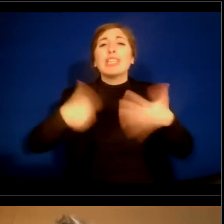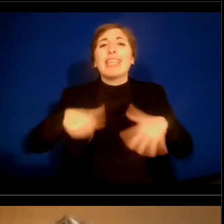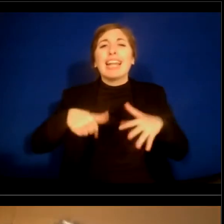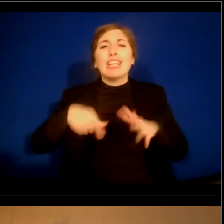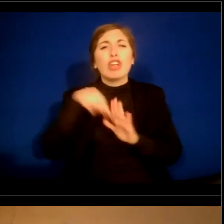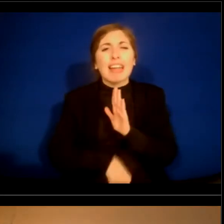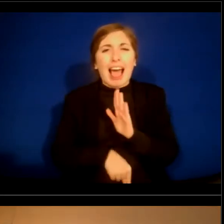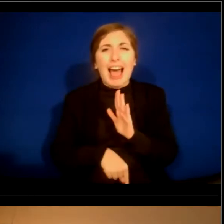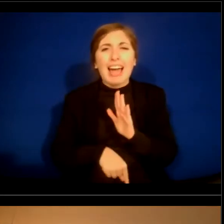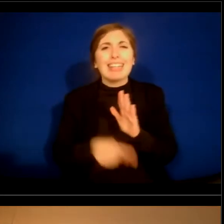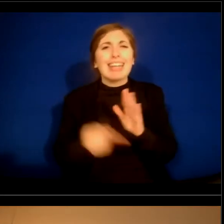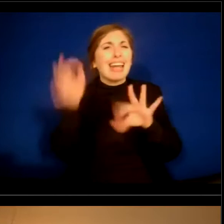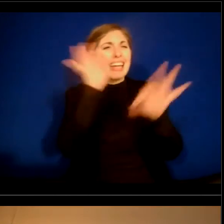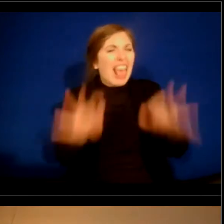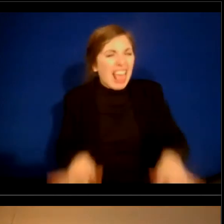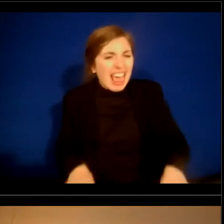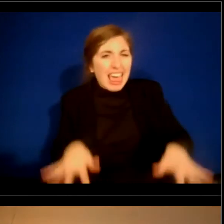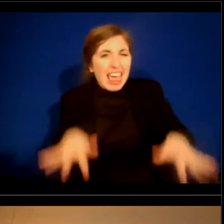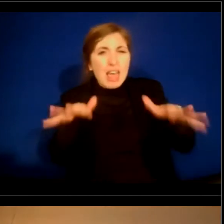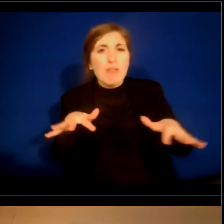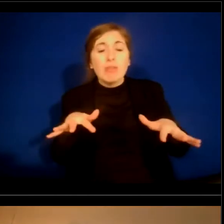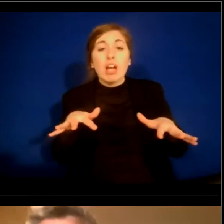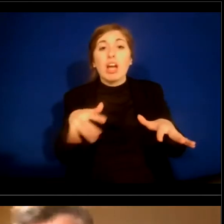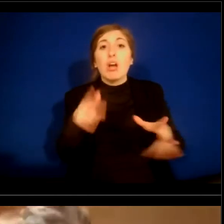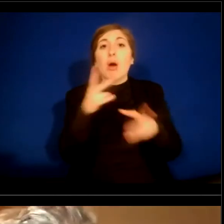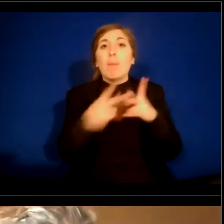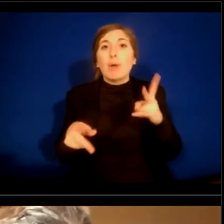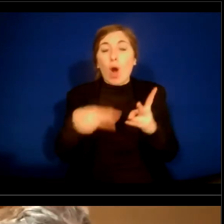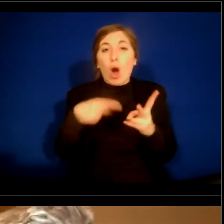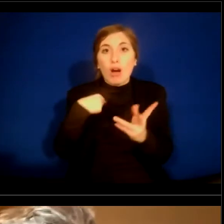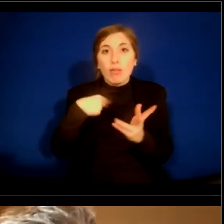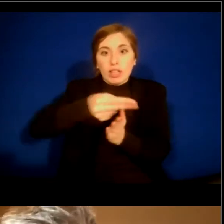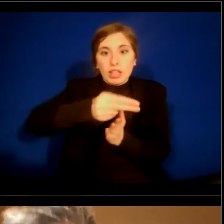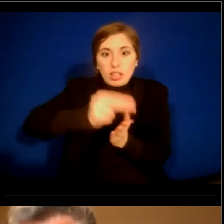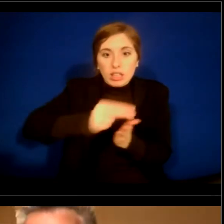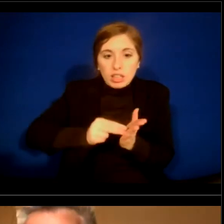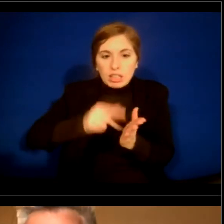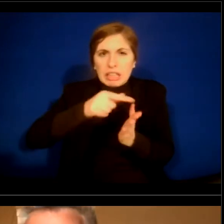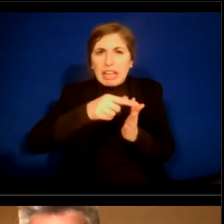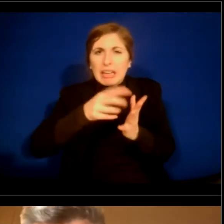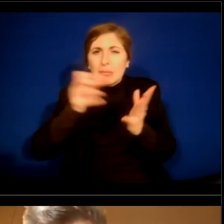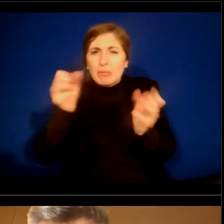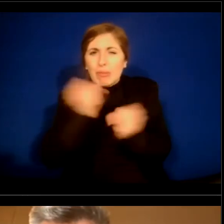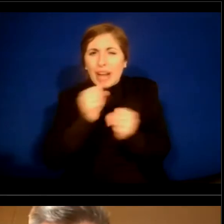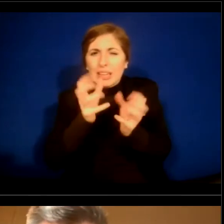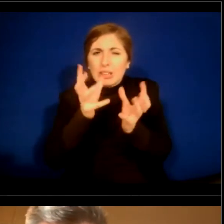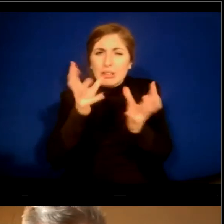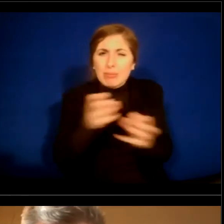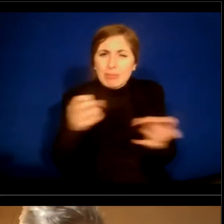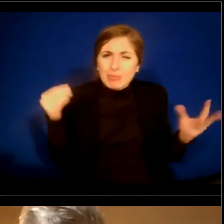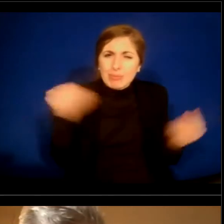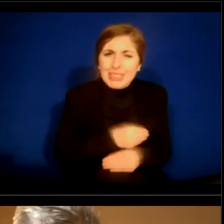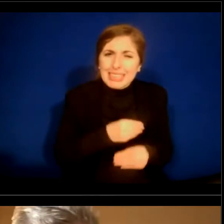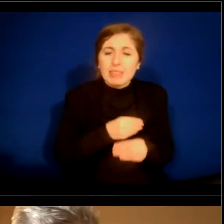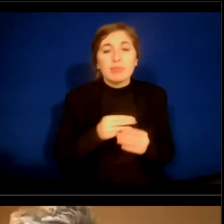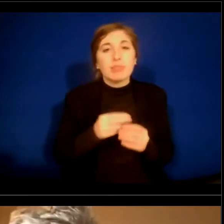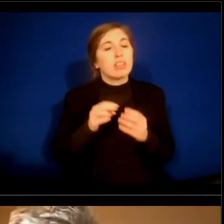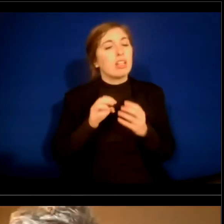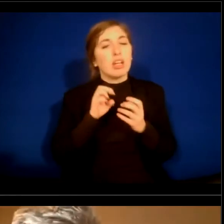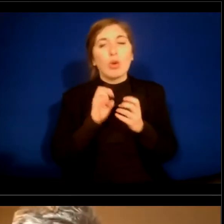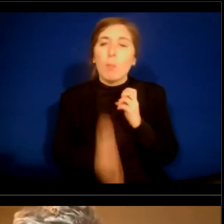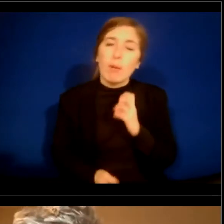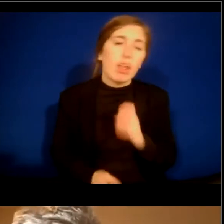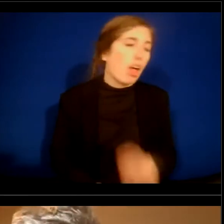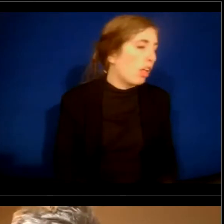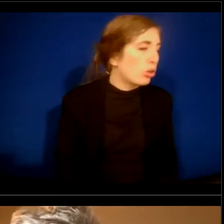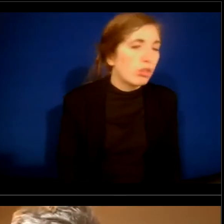Letteralmente le dita ti si congelano quando cerchi di prendere le note oppure quando cerchi di prendere informazioni. Quindi è complesso, è molto complesso. Per cui